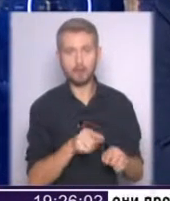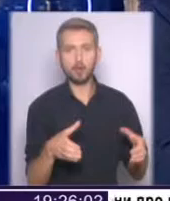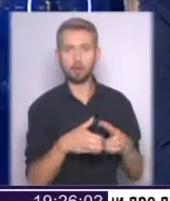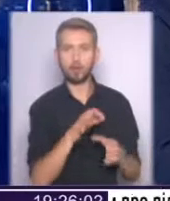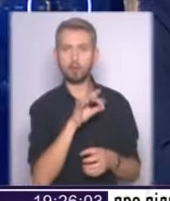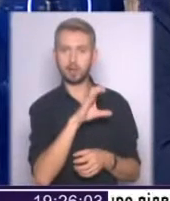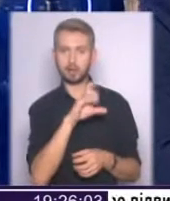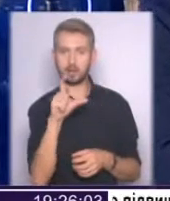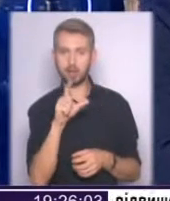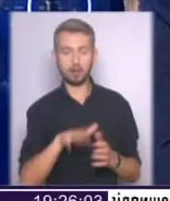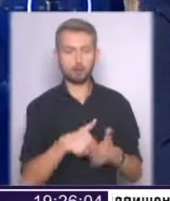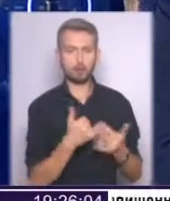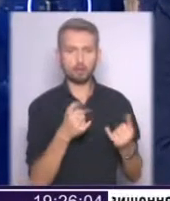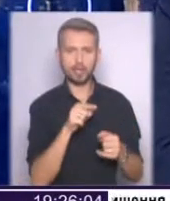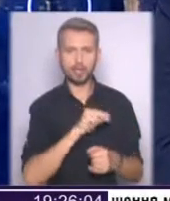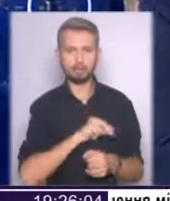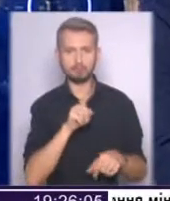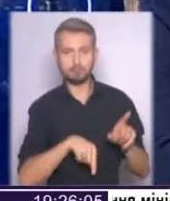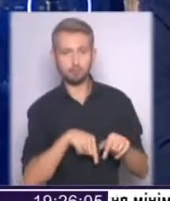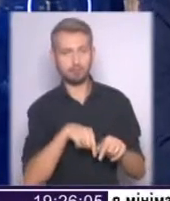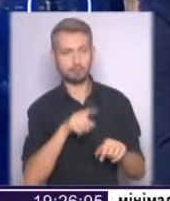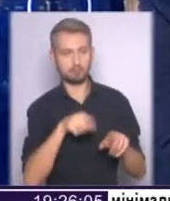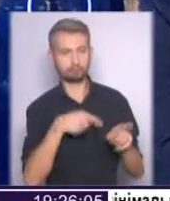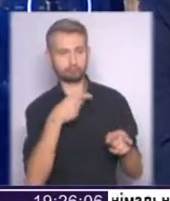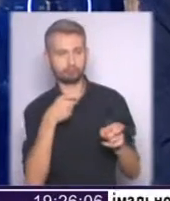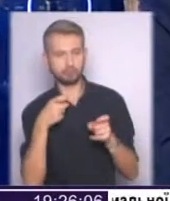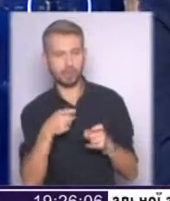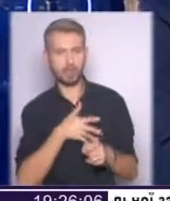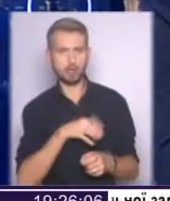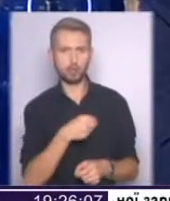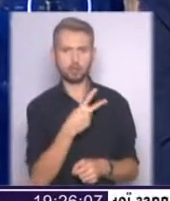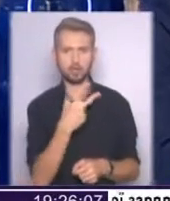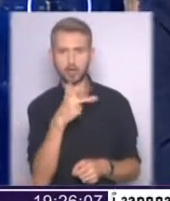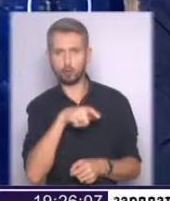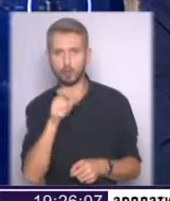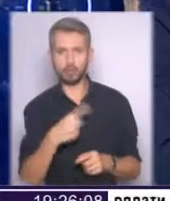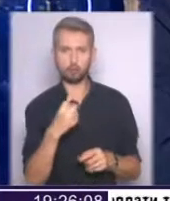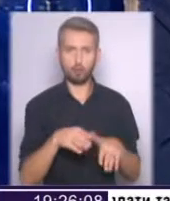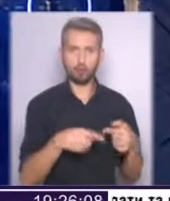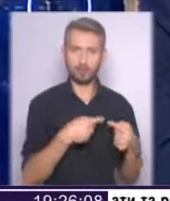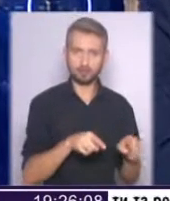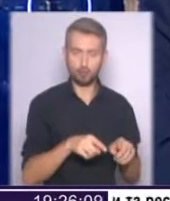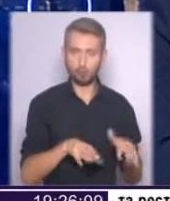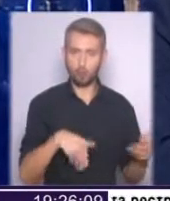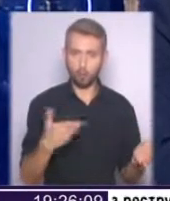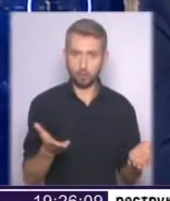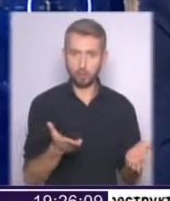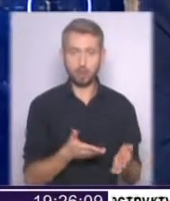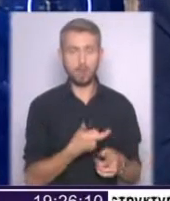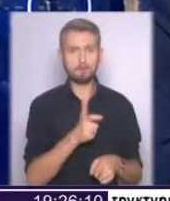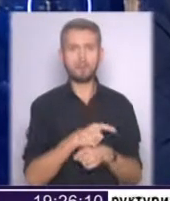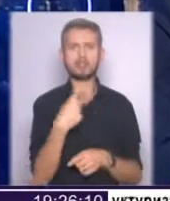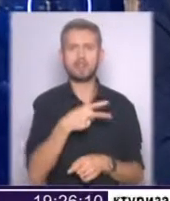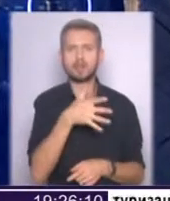ОБСЄ. До сьогодні там тривають поодинокі обстріли. Гинуть люди, 2-3 людини з одного, з іншого боку. Можете собі уявити, більше 20